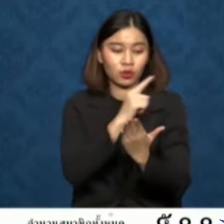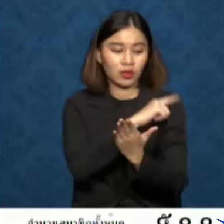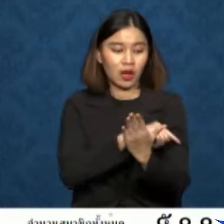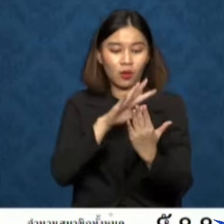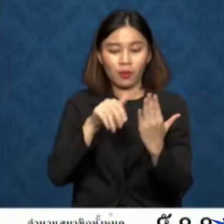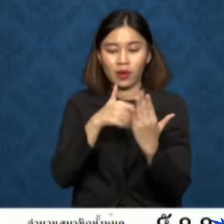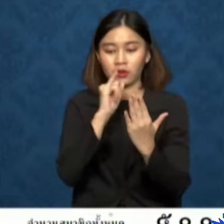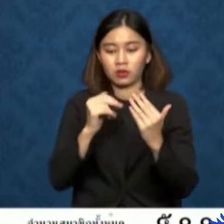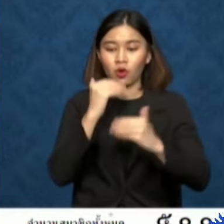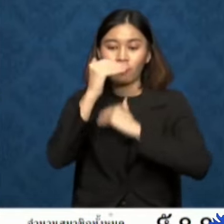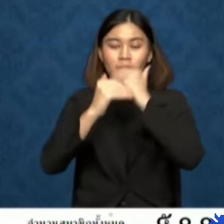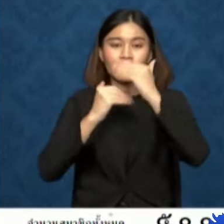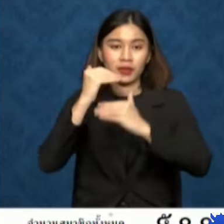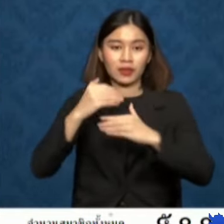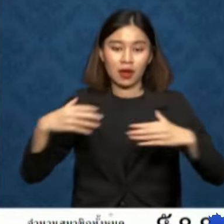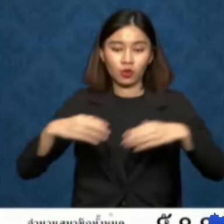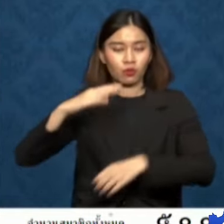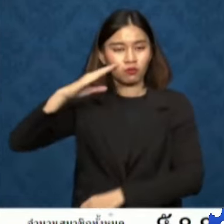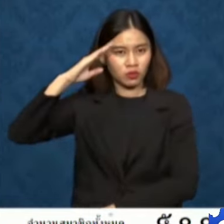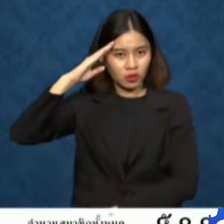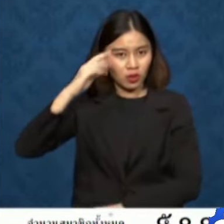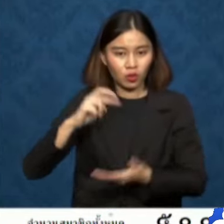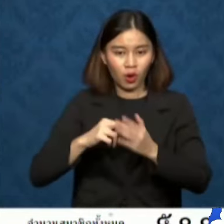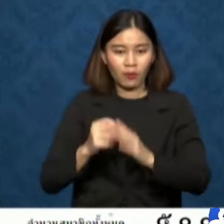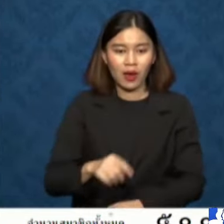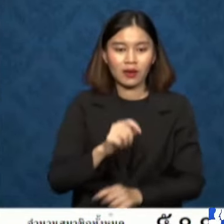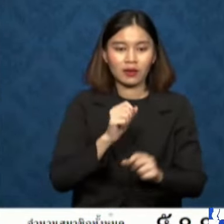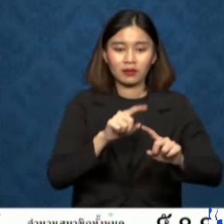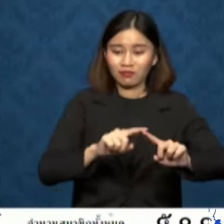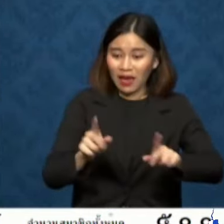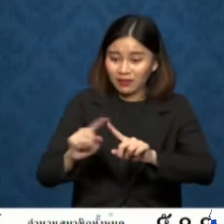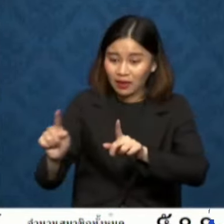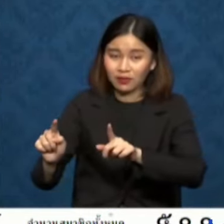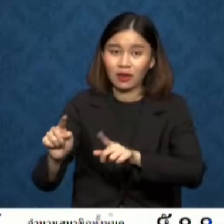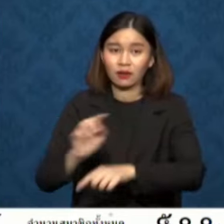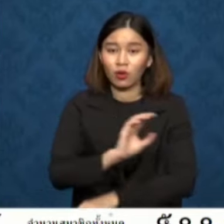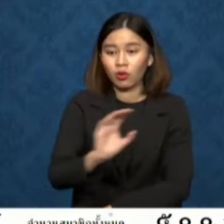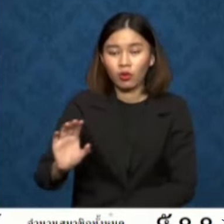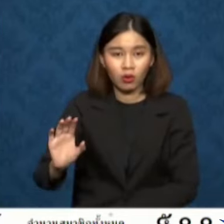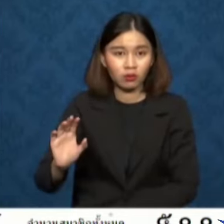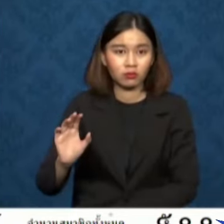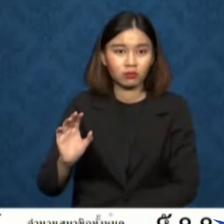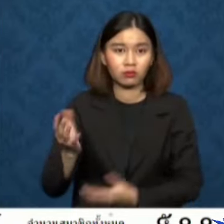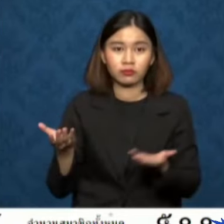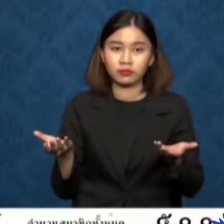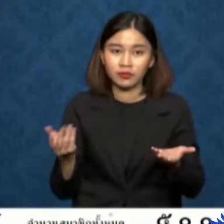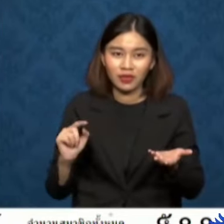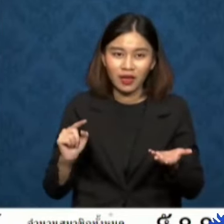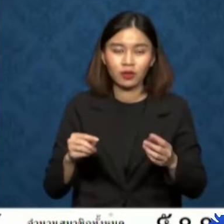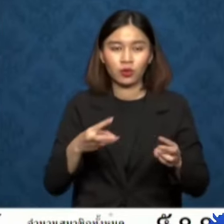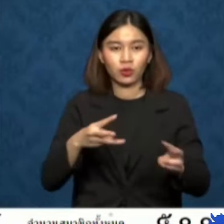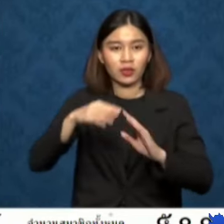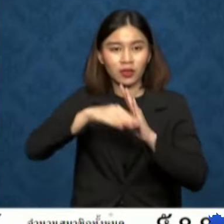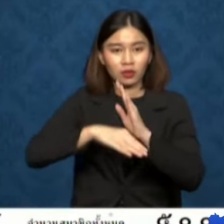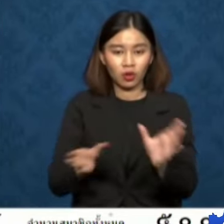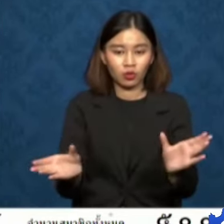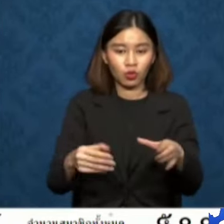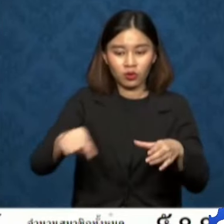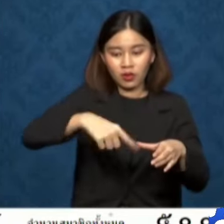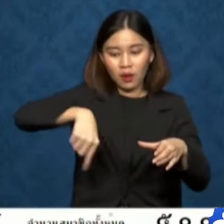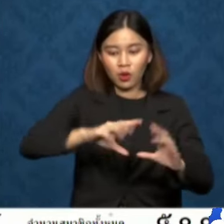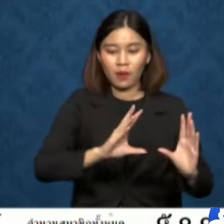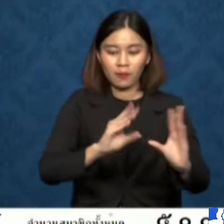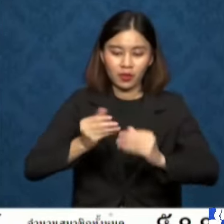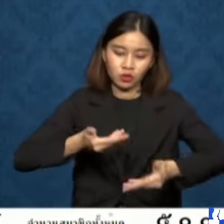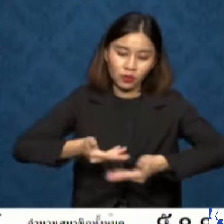ยุทธศาสตร์ในการพัฒนากองทัพมันควรจะต่างคนต่างทำแบบนี้แรอครับโดยหลักการแล้วทุกเหล่าทัพควรประชุมหา